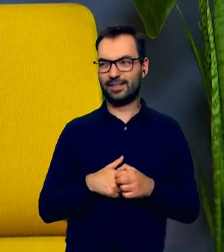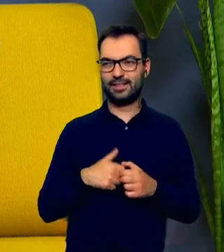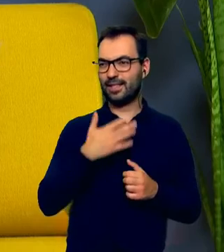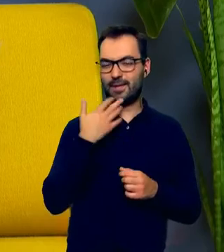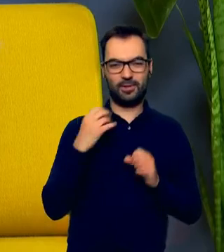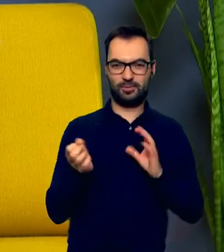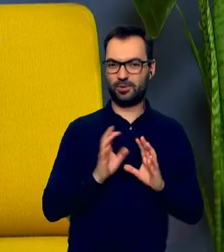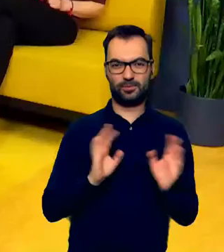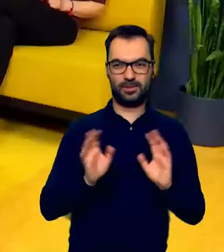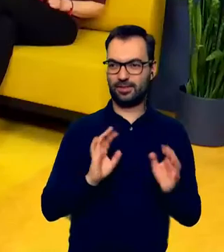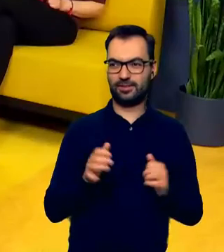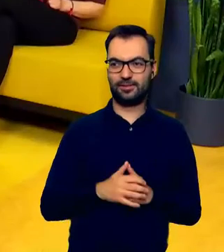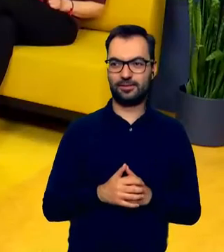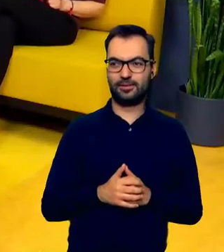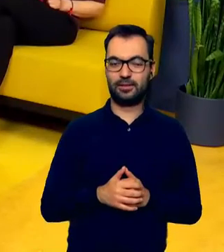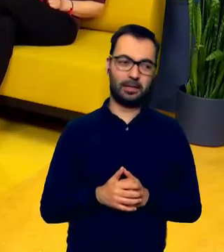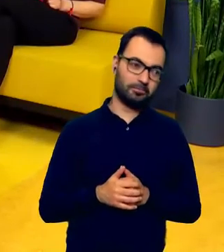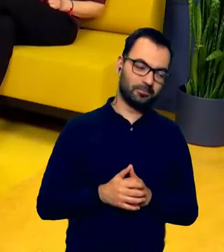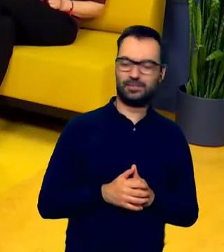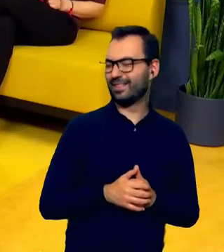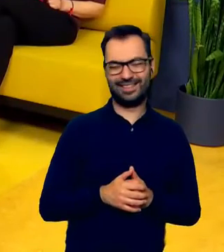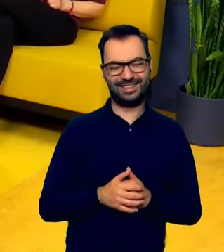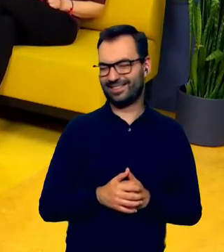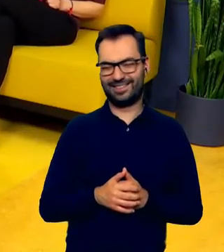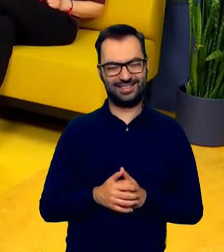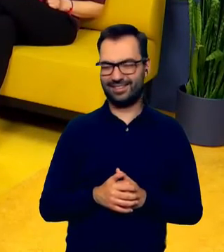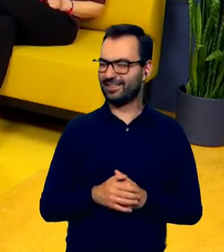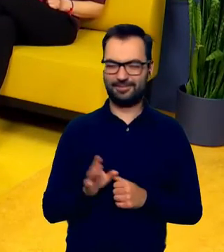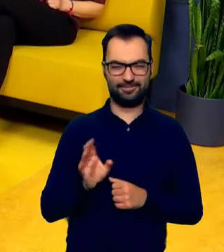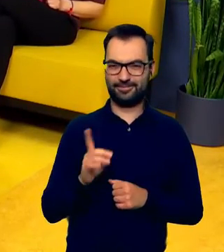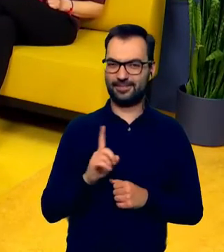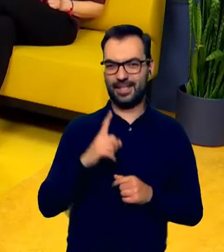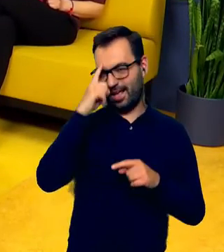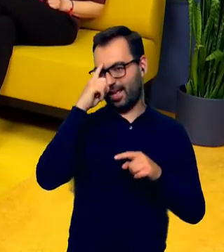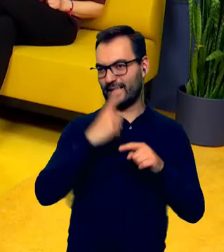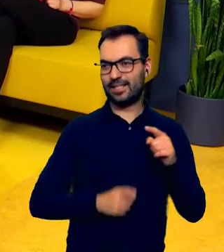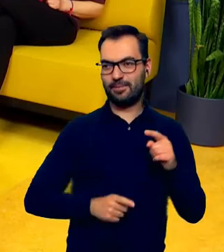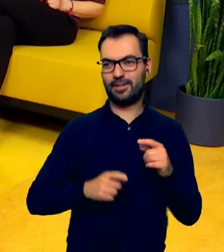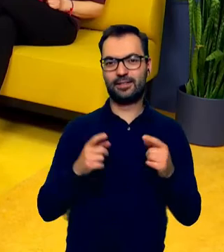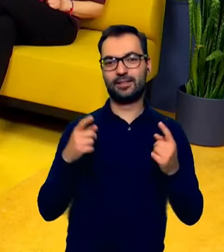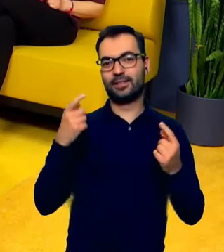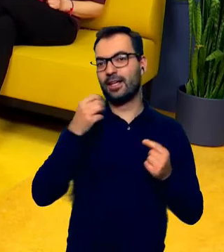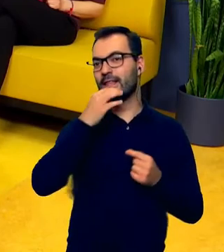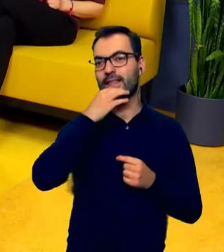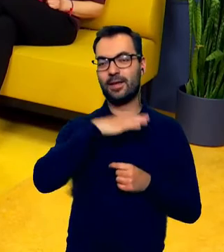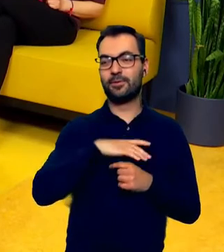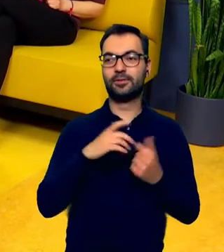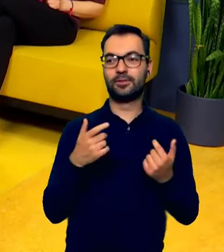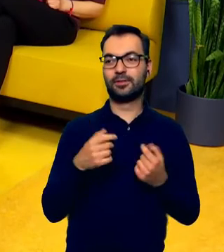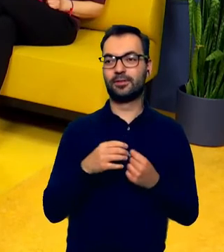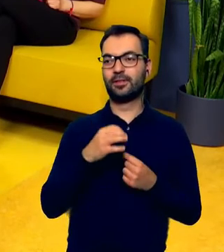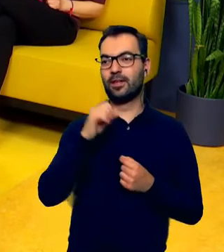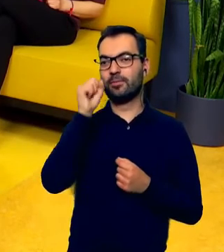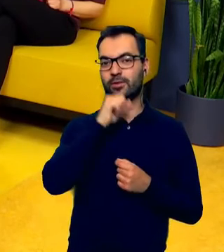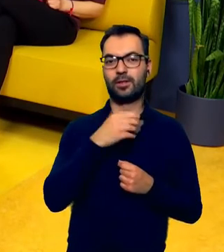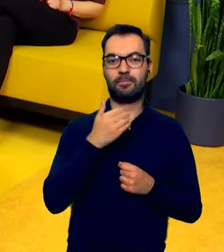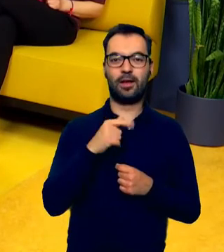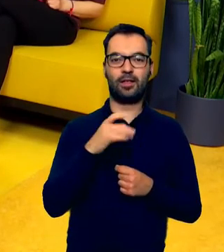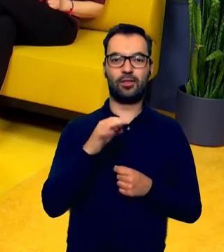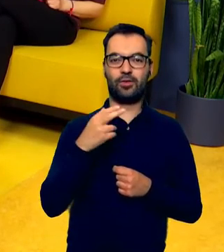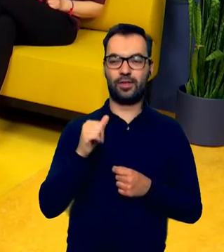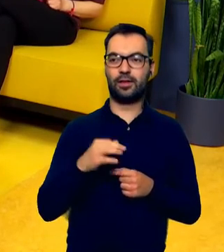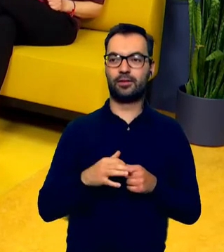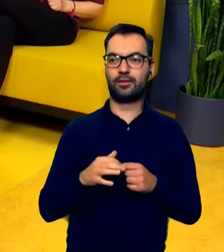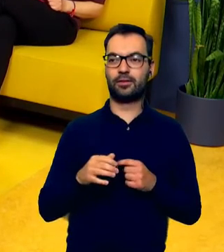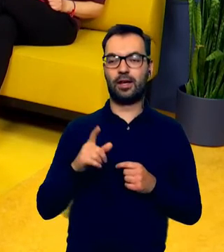zdaniem nie ma sposobów. Nie. No, ale... Nie, no myślę, że takim ekstremalnym przypadkiem, znaczy bycia najmłodszym, jest piosenkarka Madonna, no, ale ona